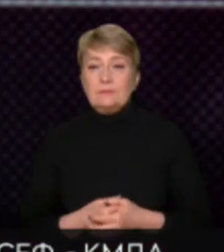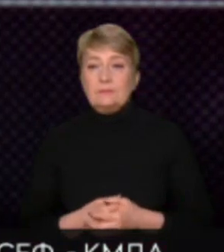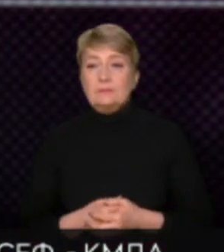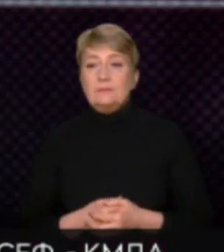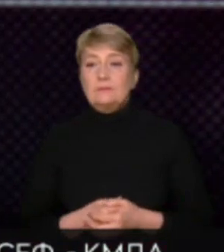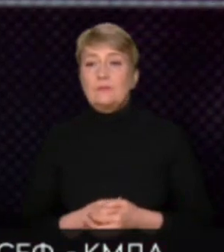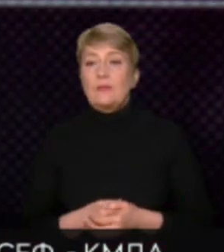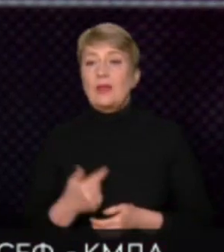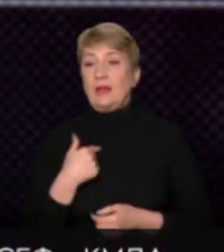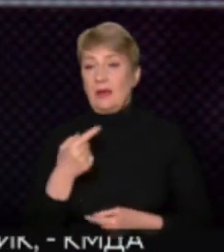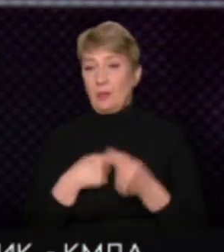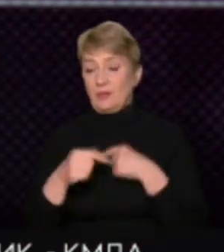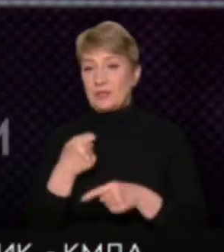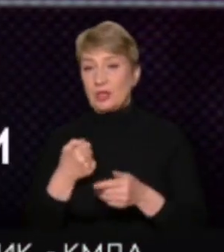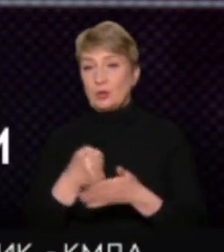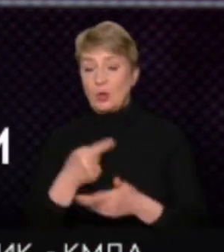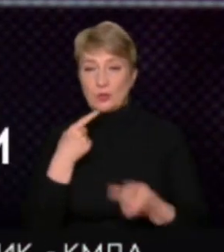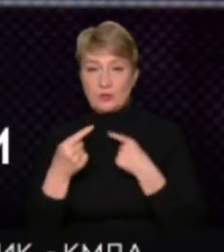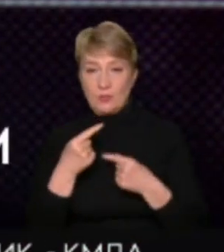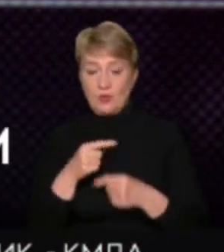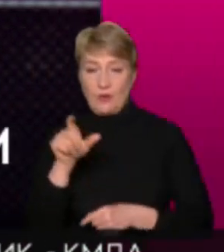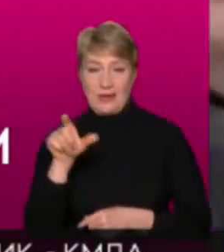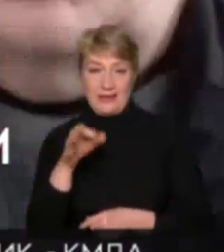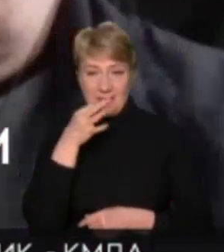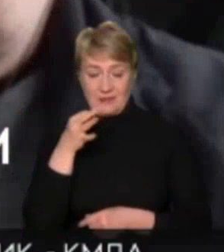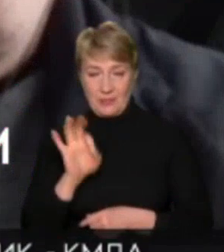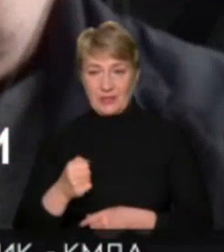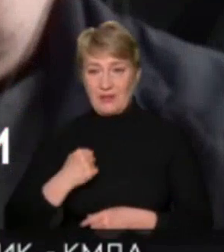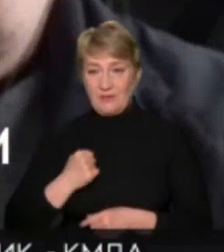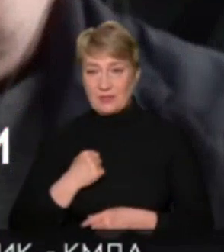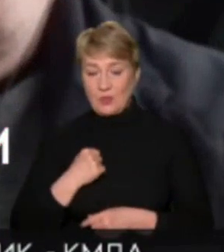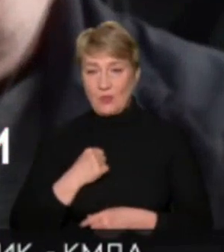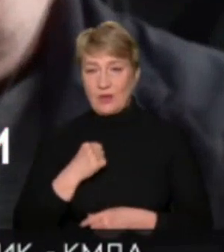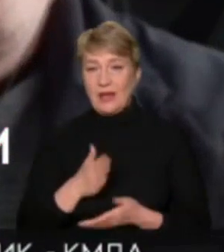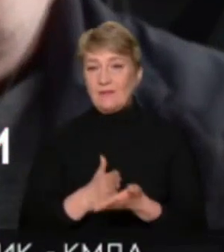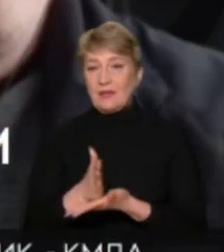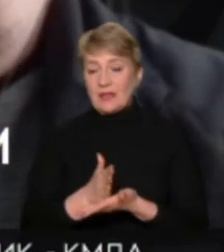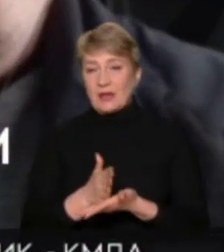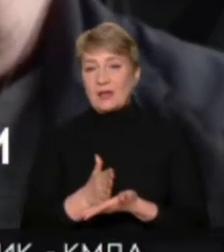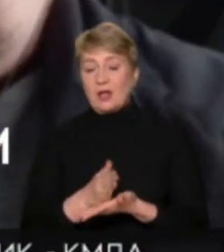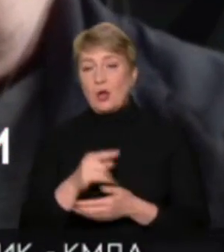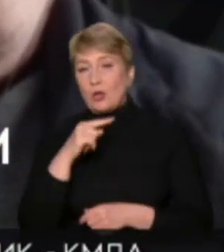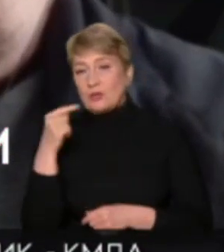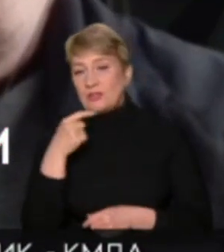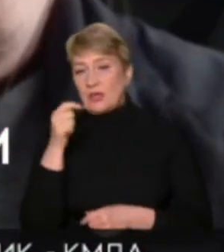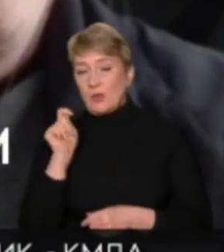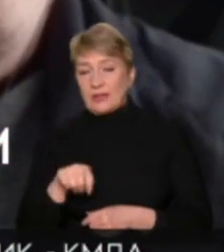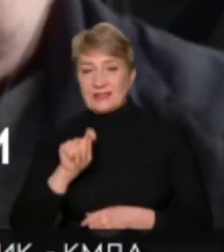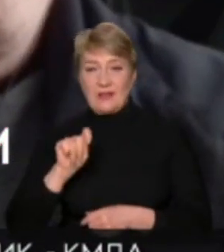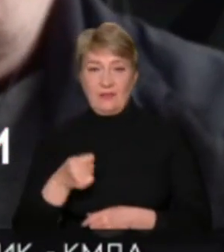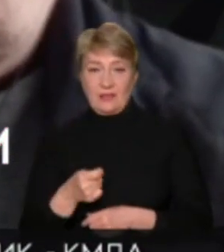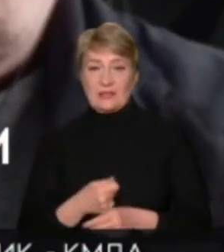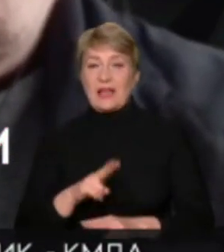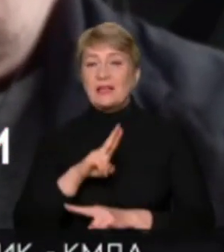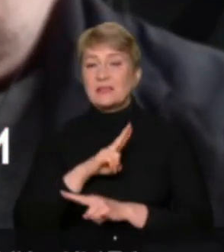І я повертаюся до розмови з нашим експертом. Це Олексій Гетьман, військовий експерт і ветеран російсько-української війни. Пане Олексію, ну ви чули, дивіться, ну смерть Путіна,